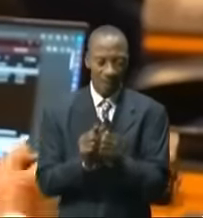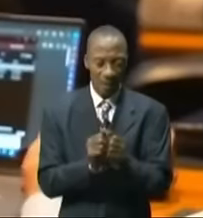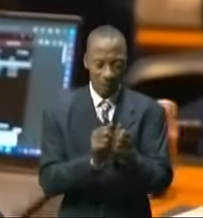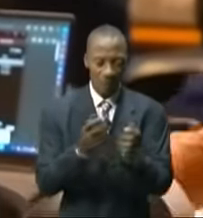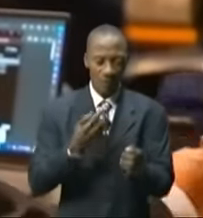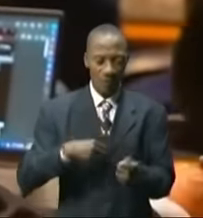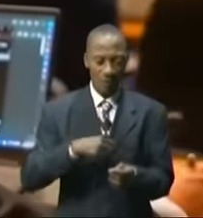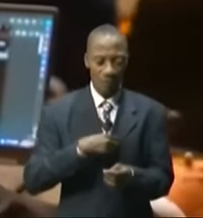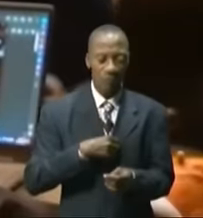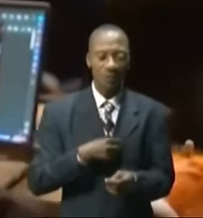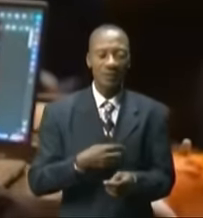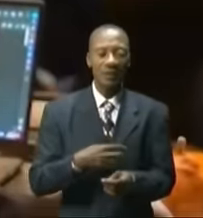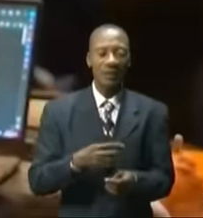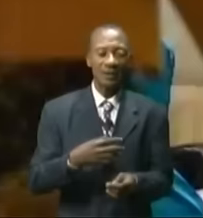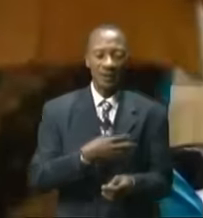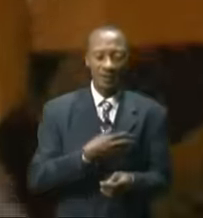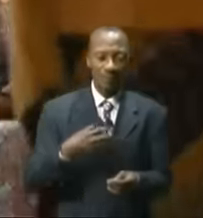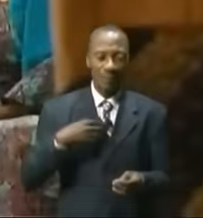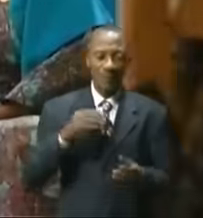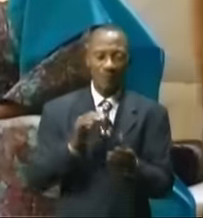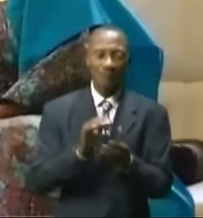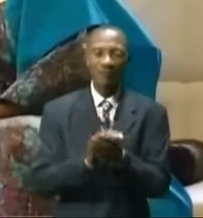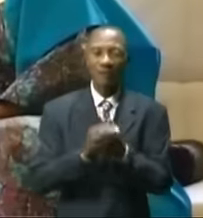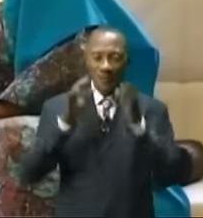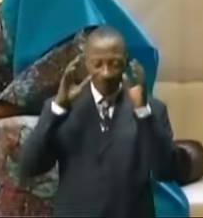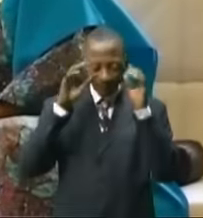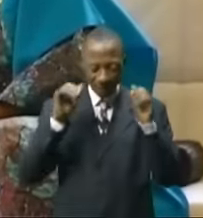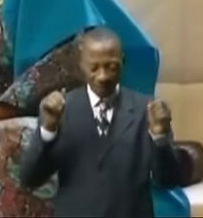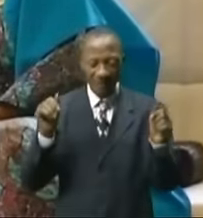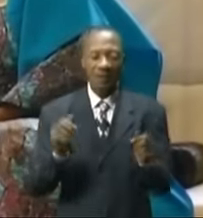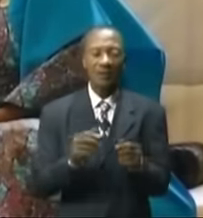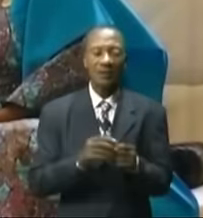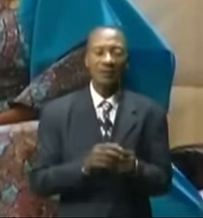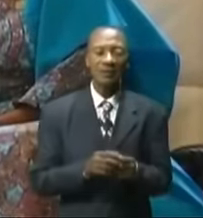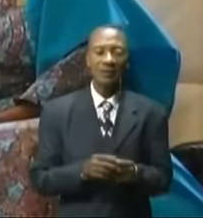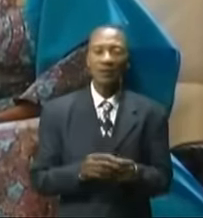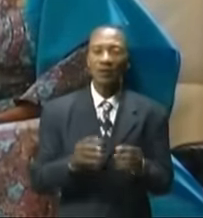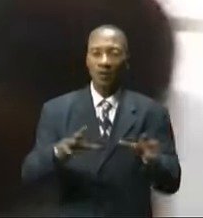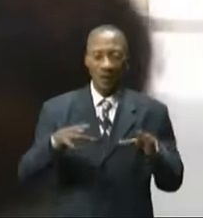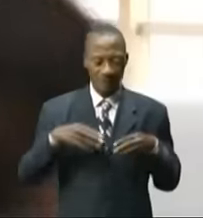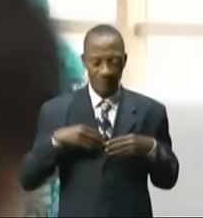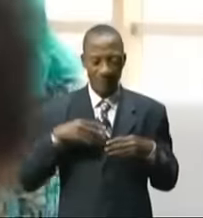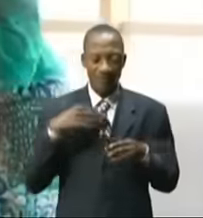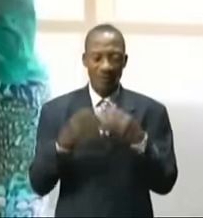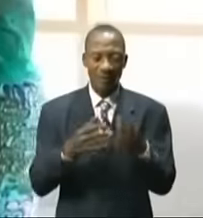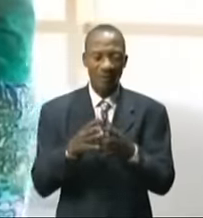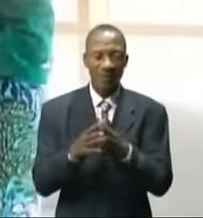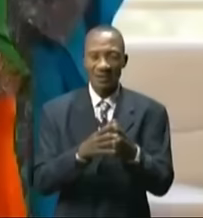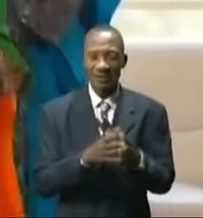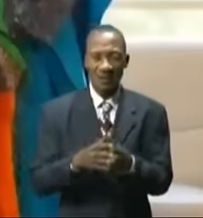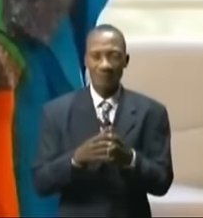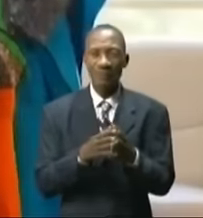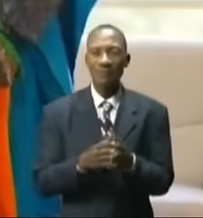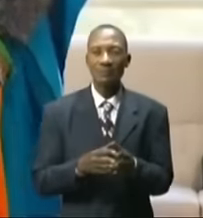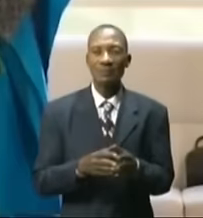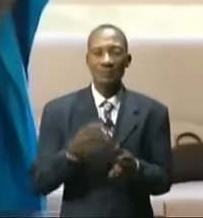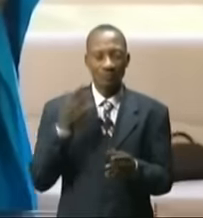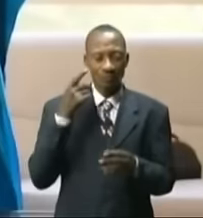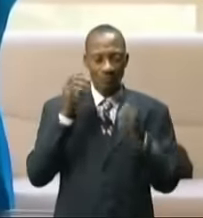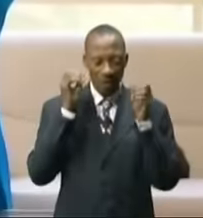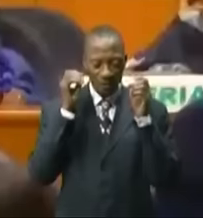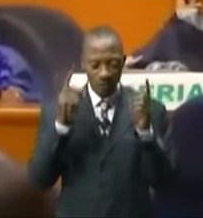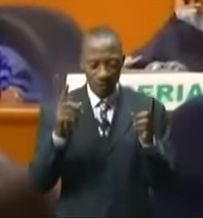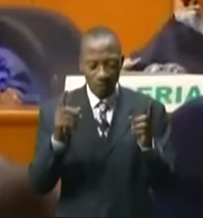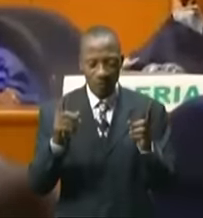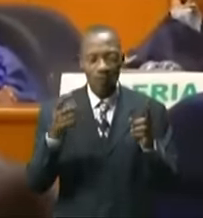dames ont réaffirmé leur volonté et leur détermination à travailler en synergie pour une Afrique où l'éducation est à la portée